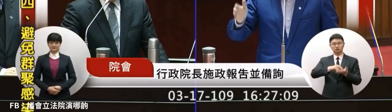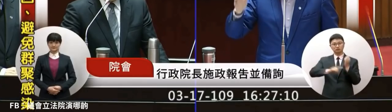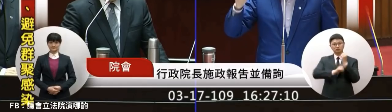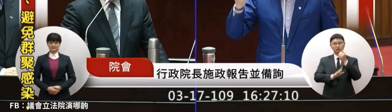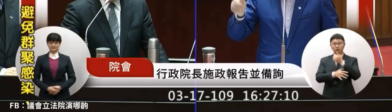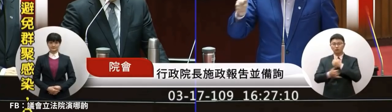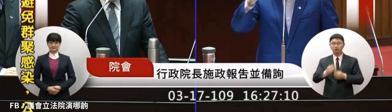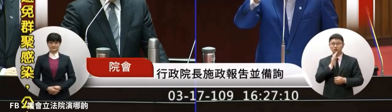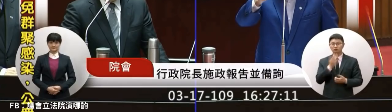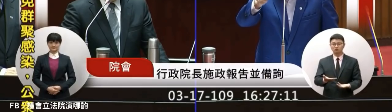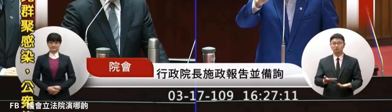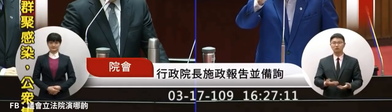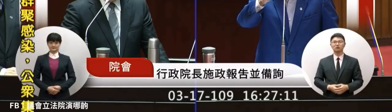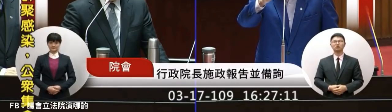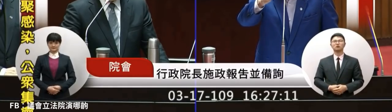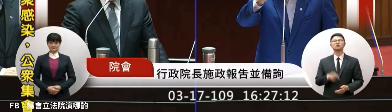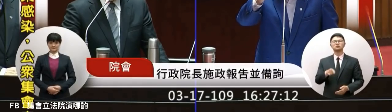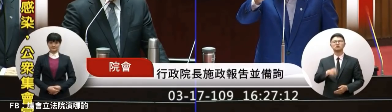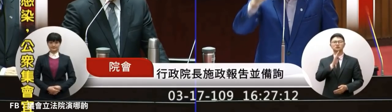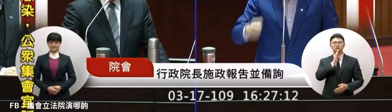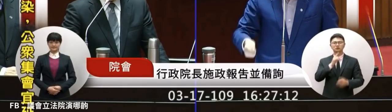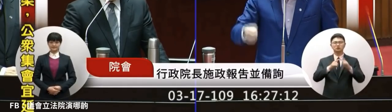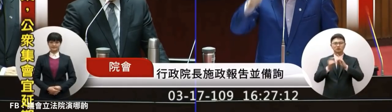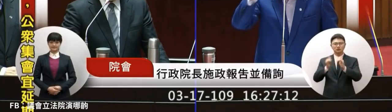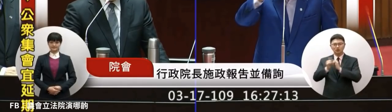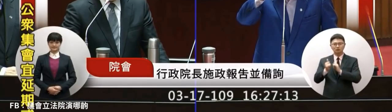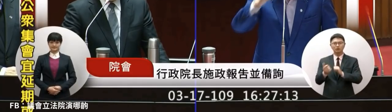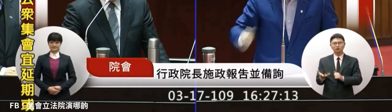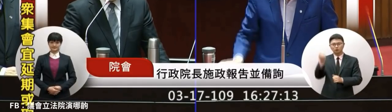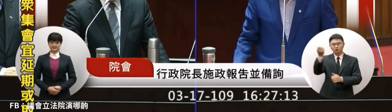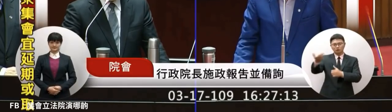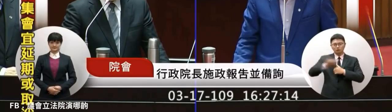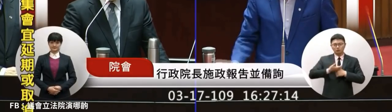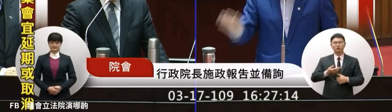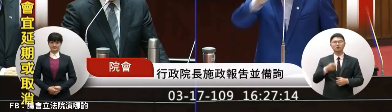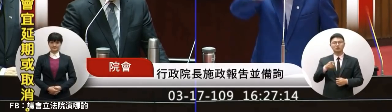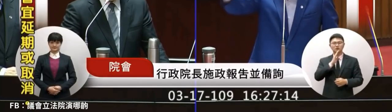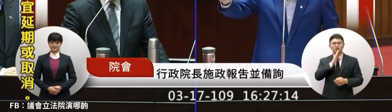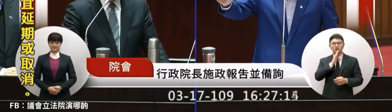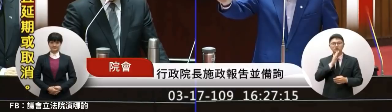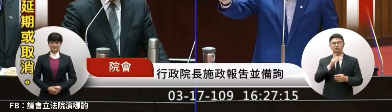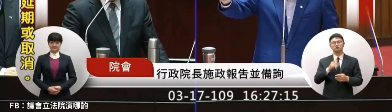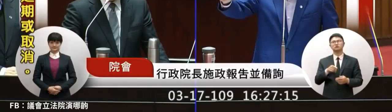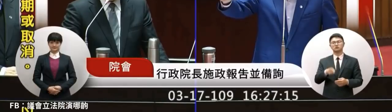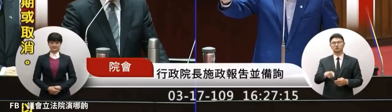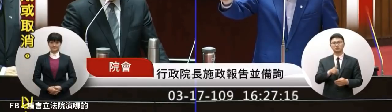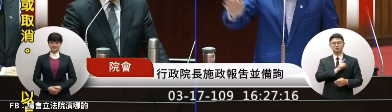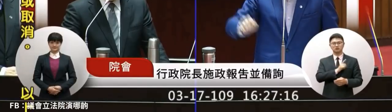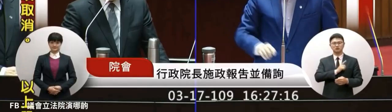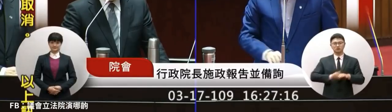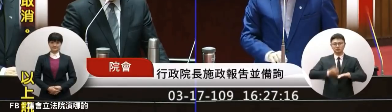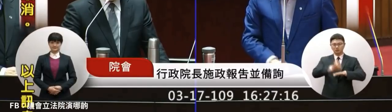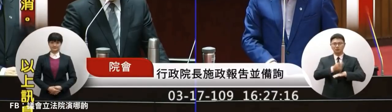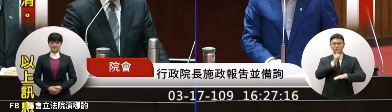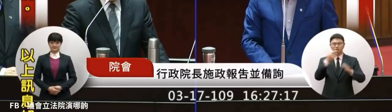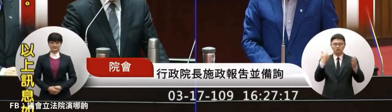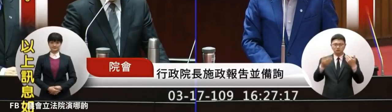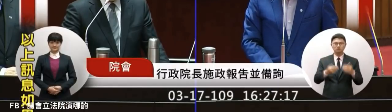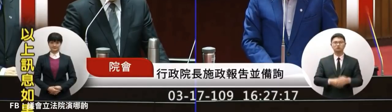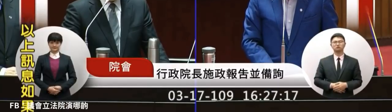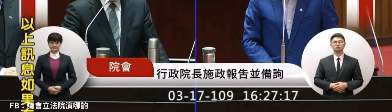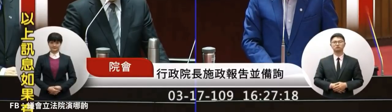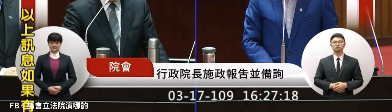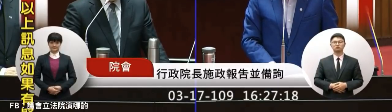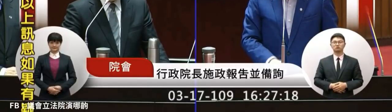府授予你，人民授予政府的权利，授予你当这个职务，把话讲清楚。这三个